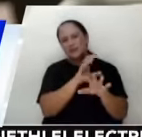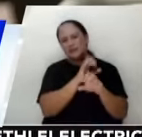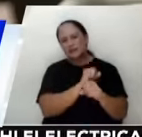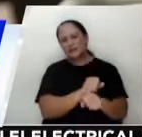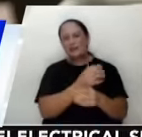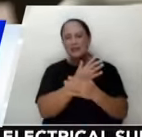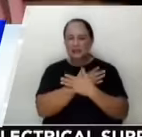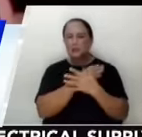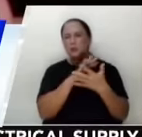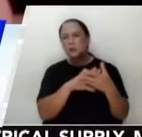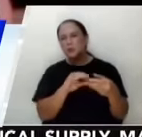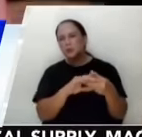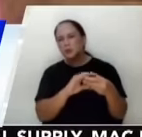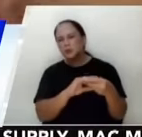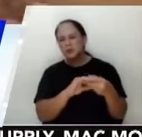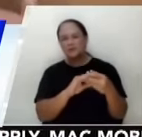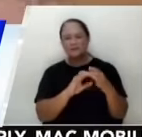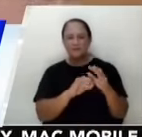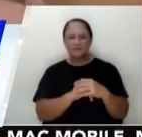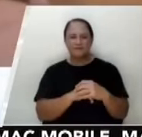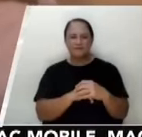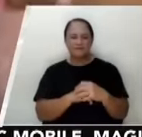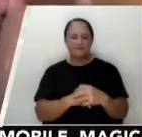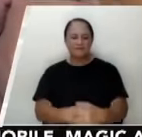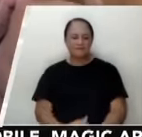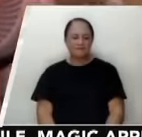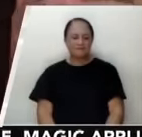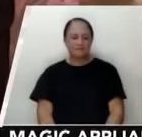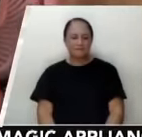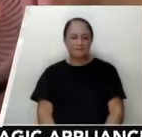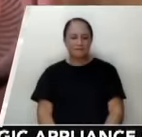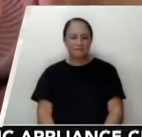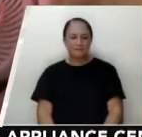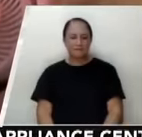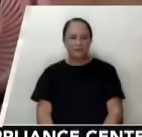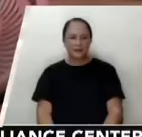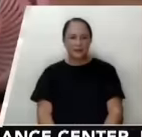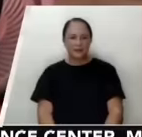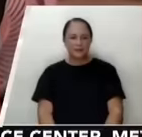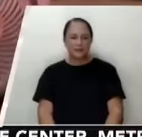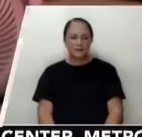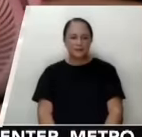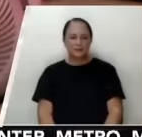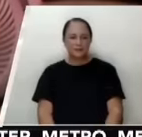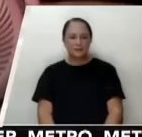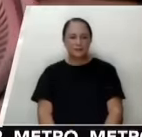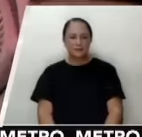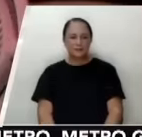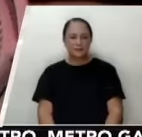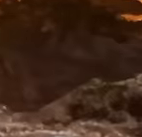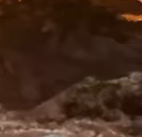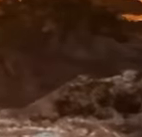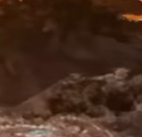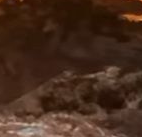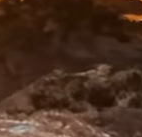isang pelikula. War Santiago, updated sa Showbiz Happening.